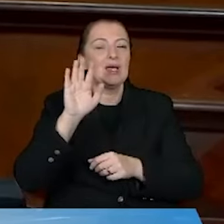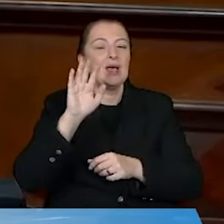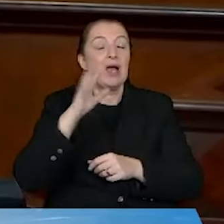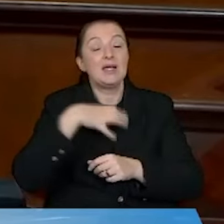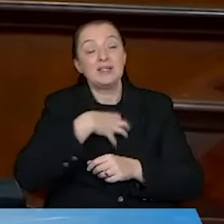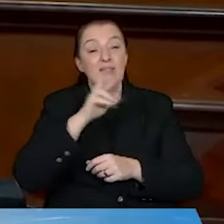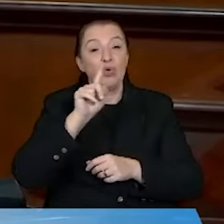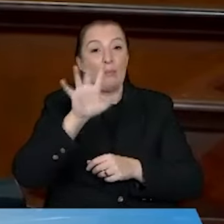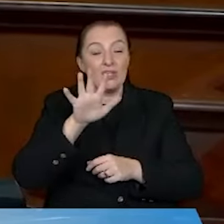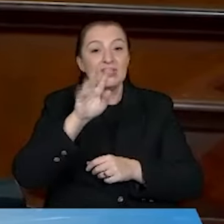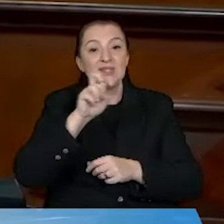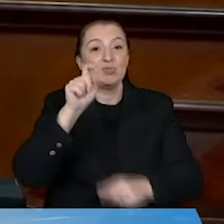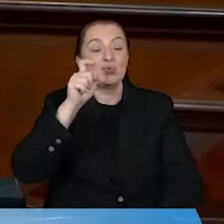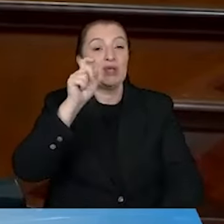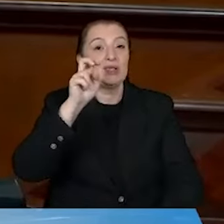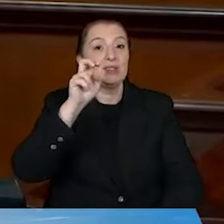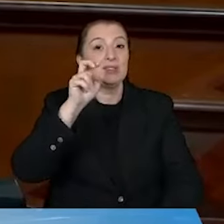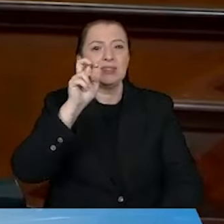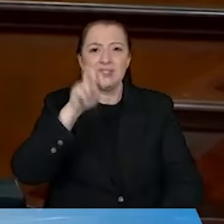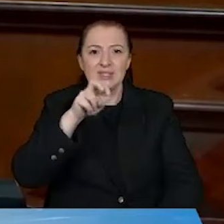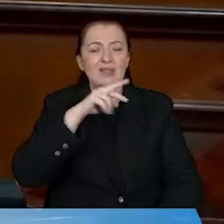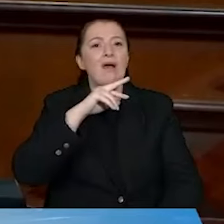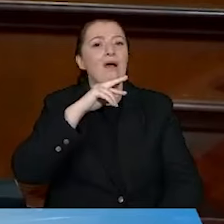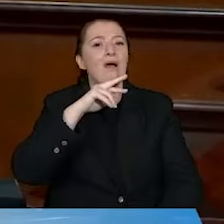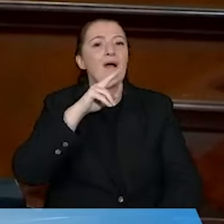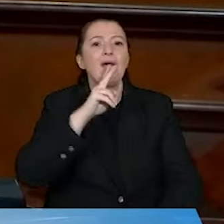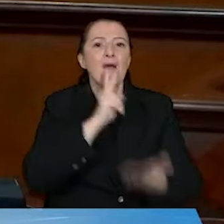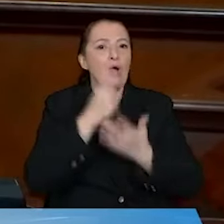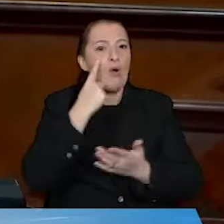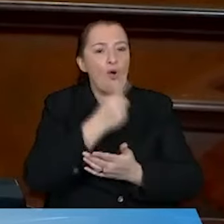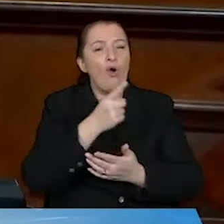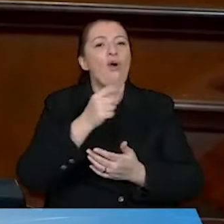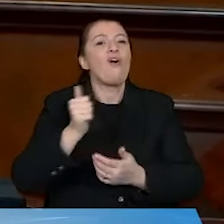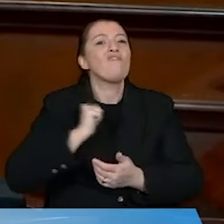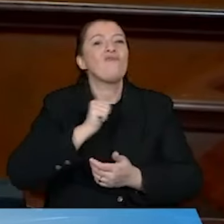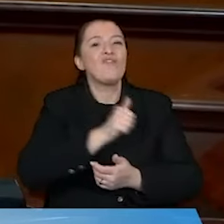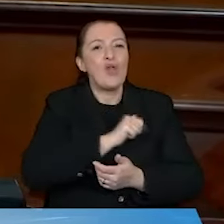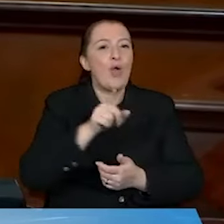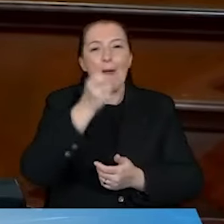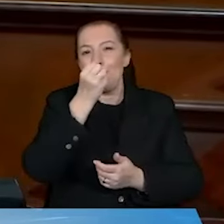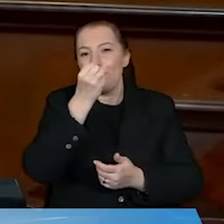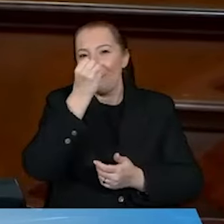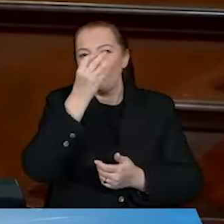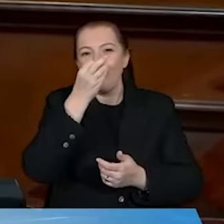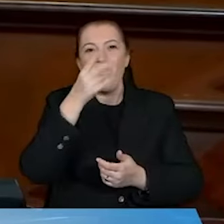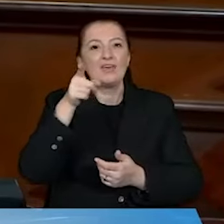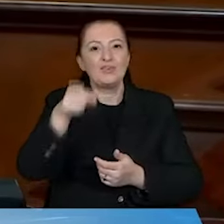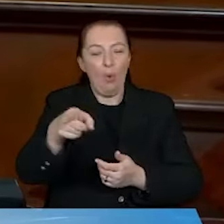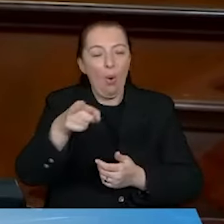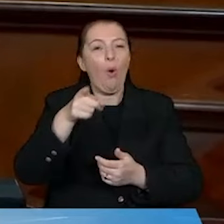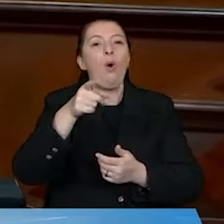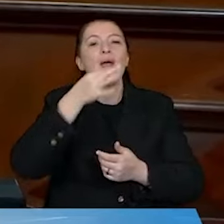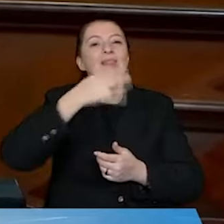2015 899 sayılı kararı ile Florya Güneş Plajı, Menekşe Plajı, Caddebostan Plajı'nın işletmesini 5 yıl süreyle